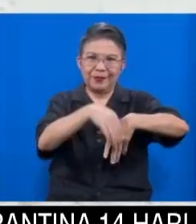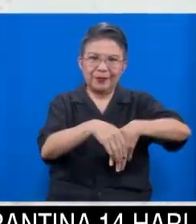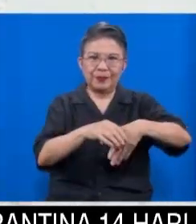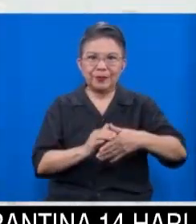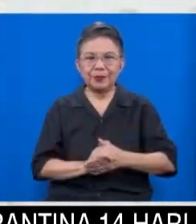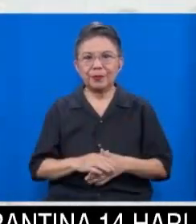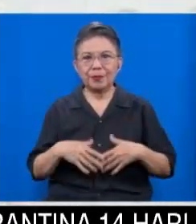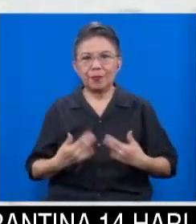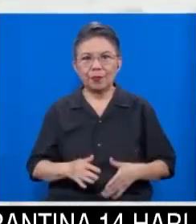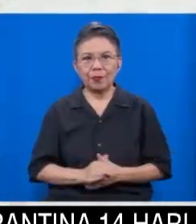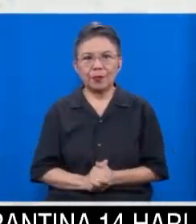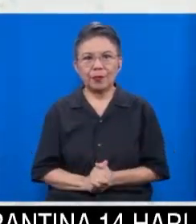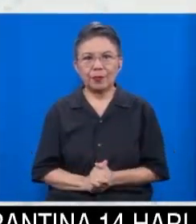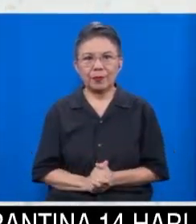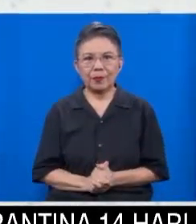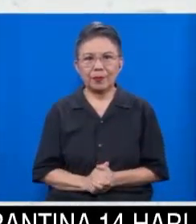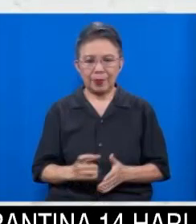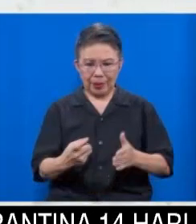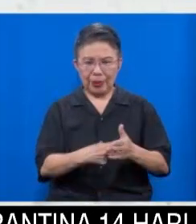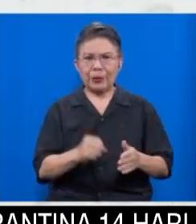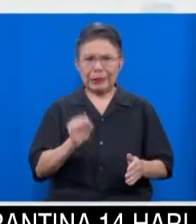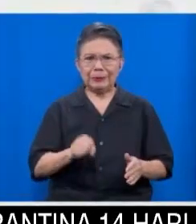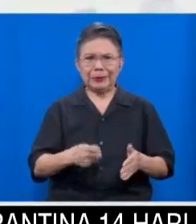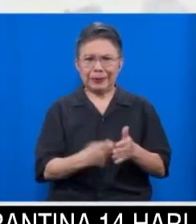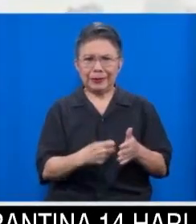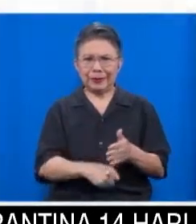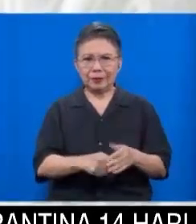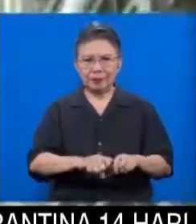Masalahnya utuh, Pak. Gembok itu ada kaca-kaca, Dek.